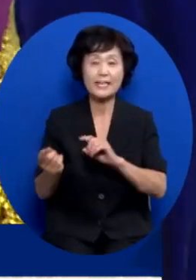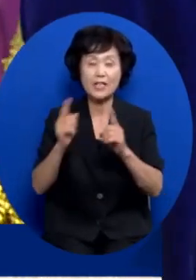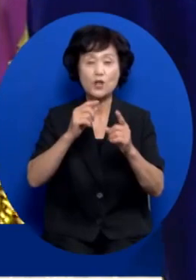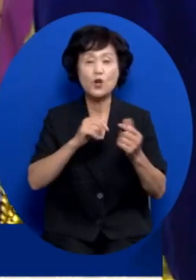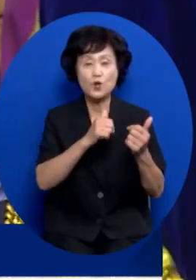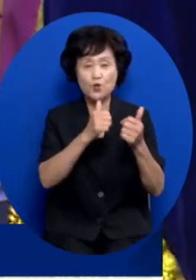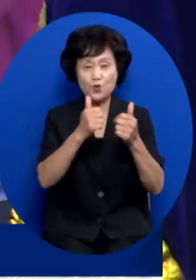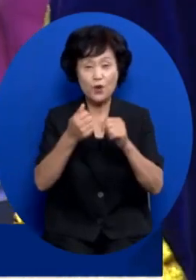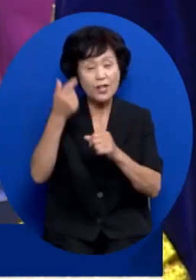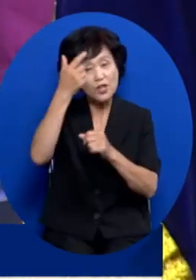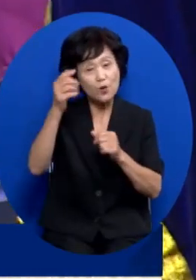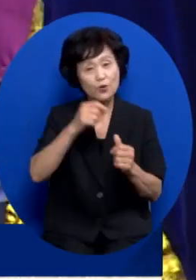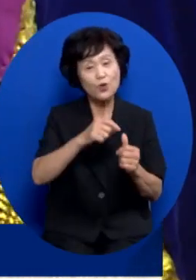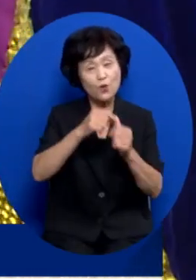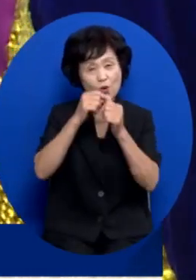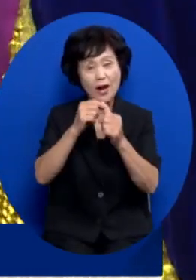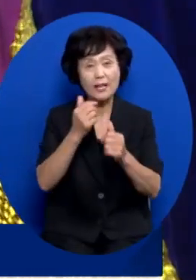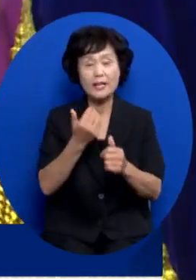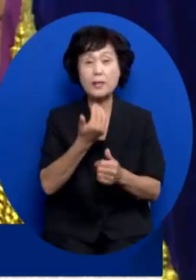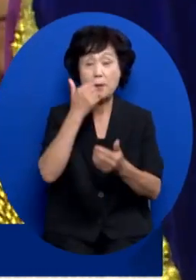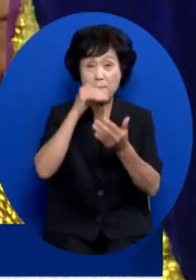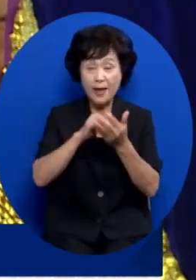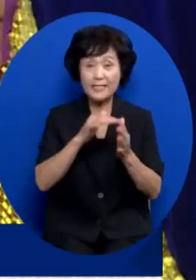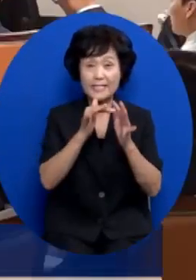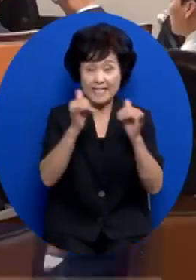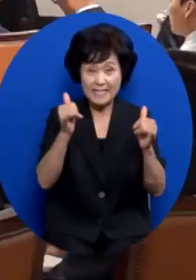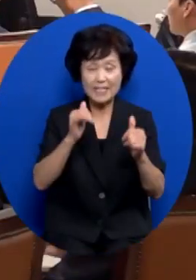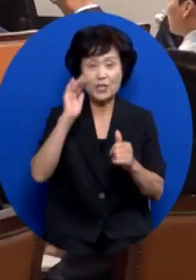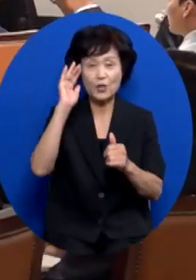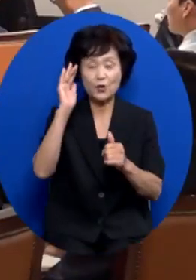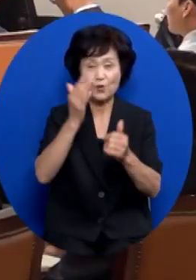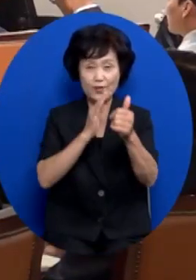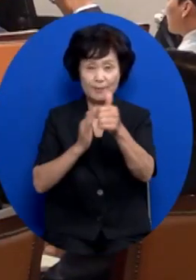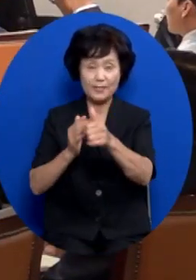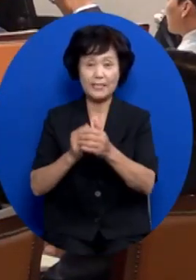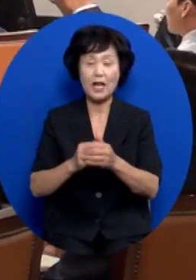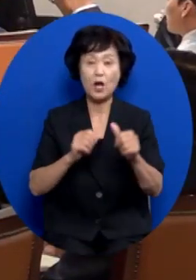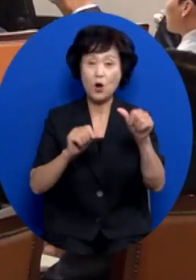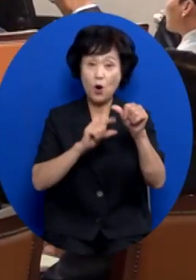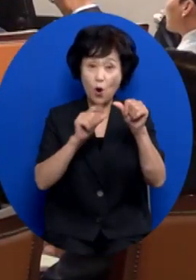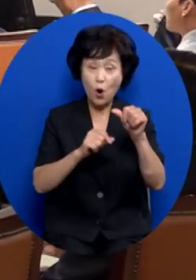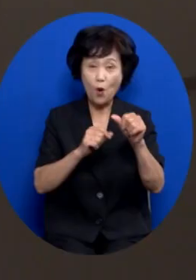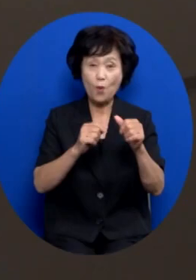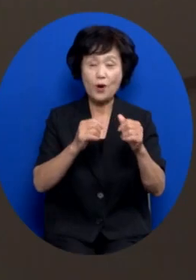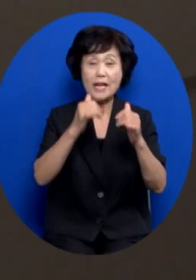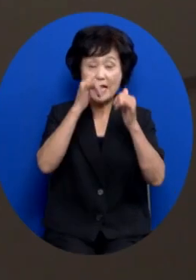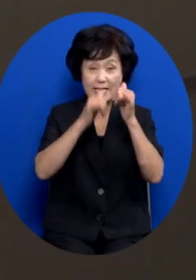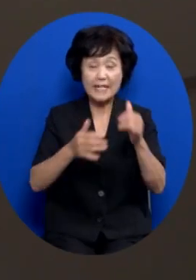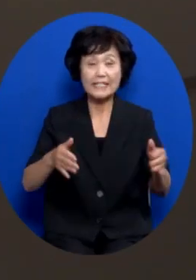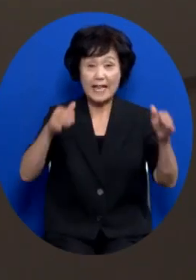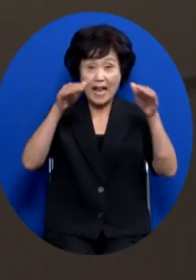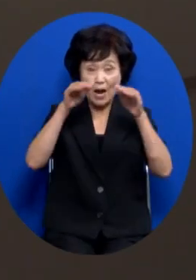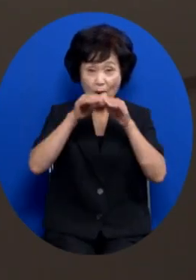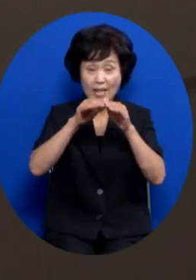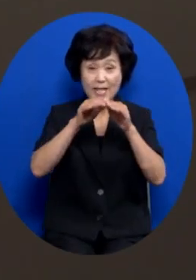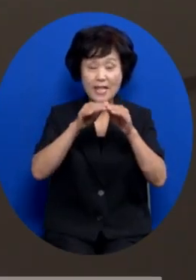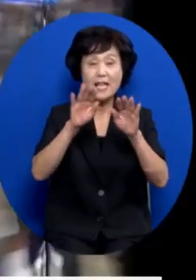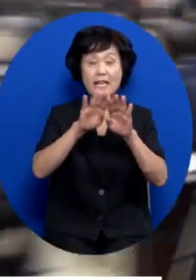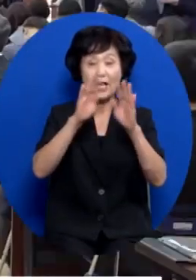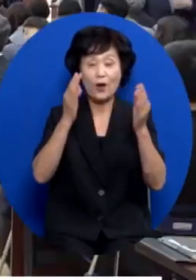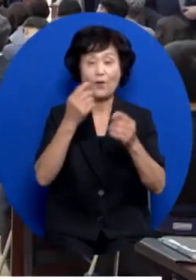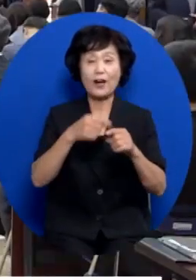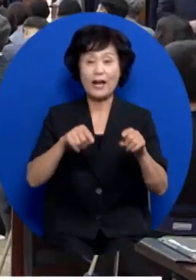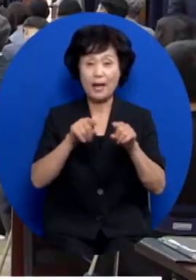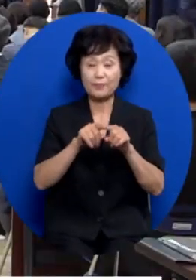죽어가는 영혼을 구원하는 백석인이 됩시다. 5월 백석 역사관 개관과 세계 석학들이 참석한 가운데